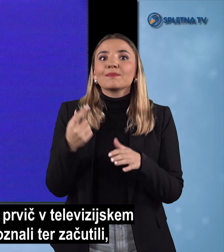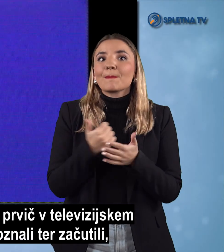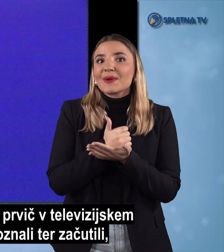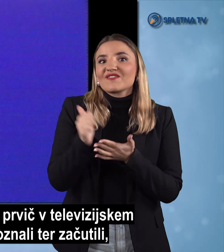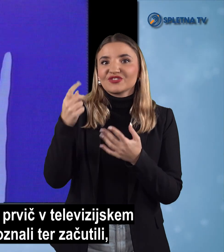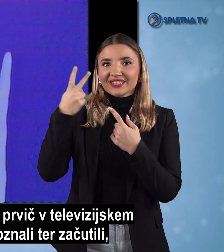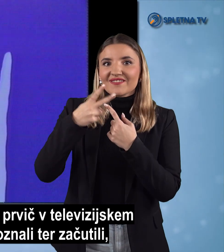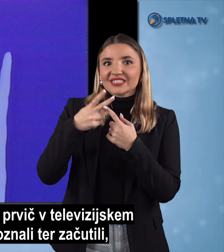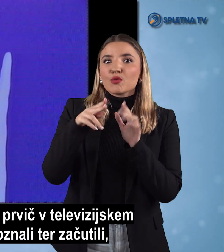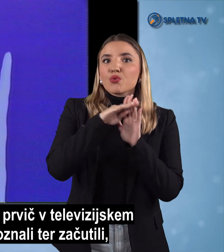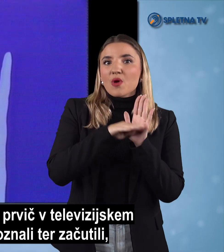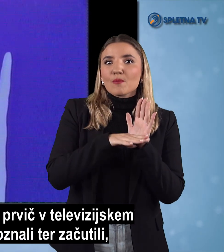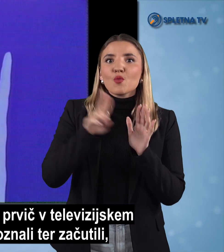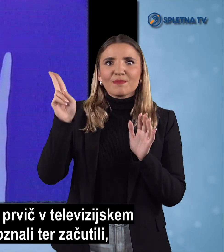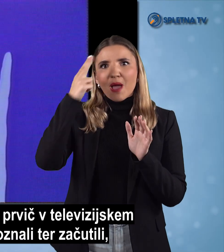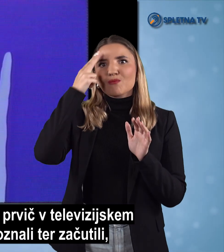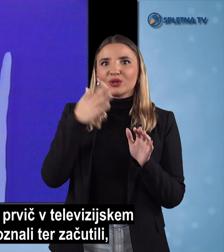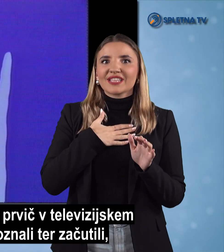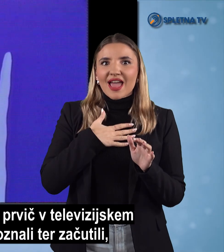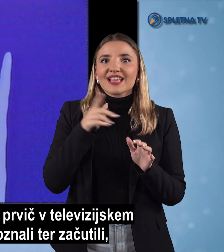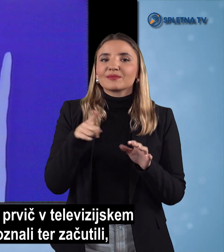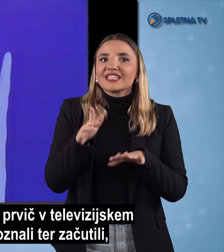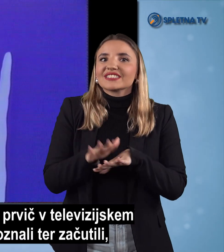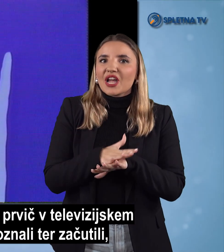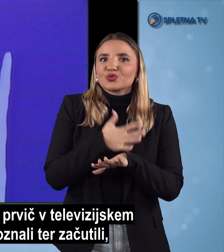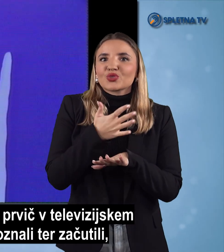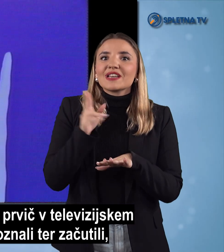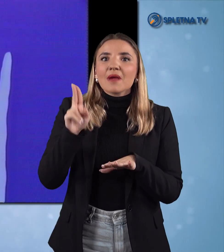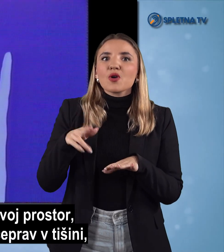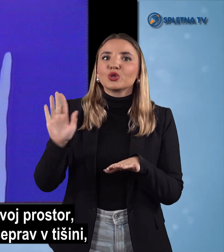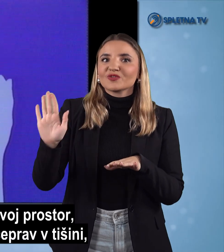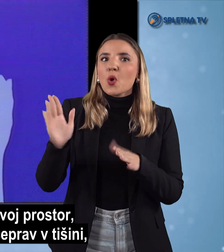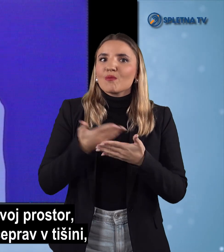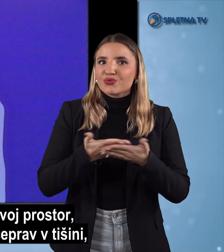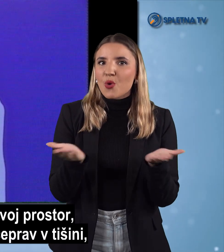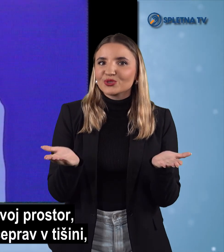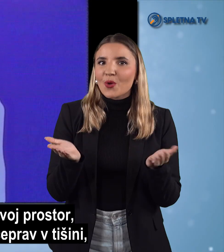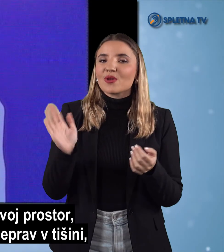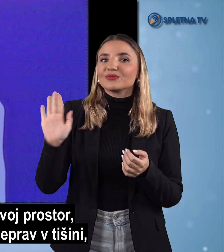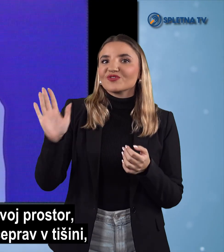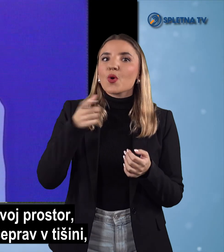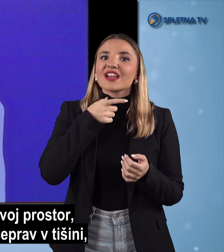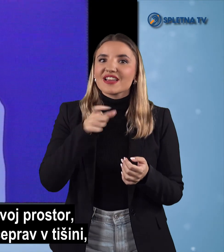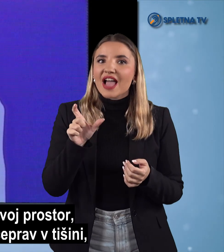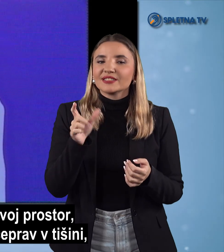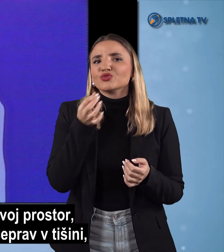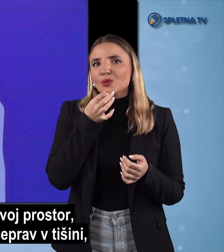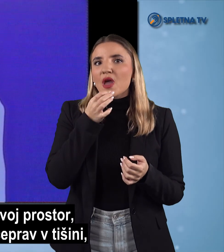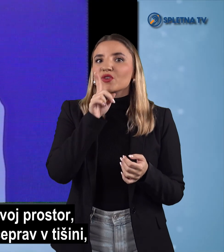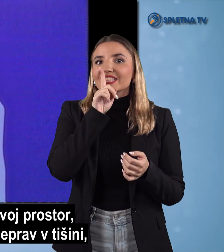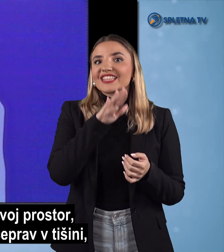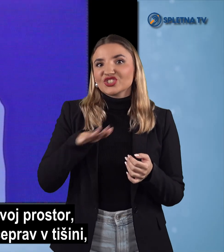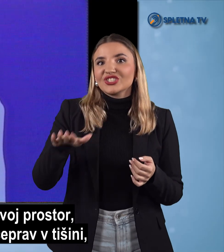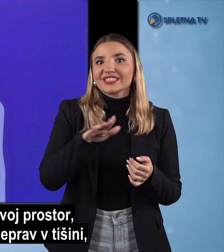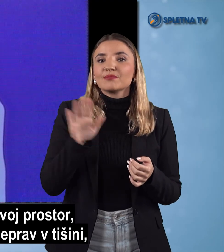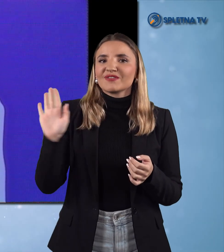Gluhi so se namreč prvič v televizijskem programu prepoznali ter začutili, da imajo svoj prostor, svoj glas, čeprav v